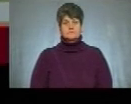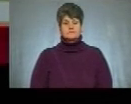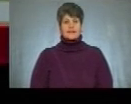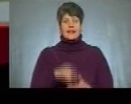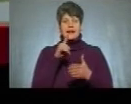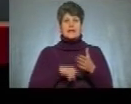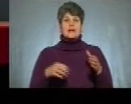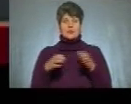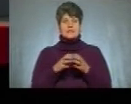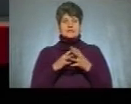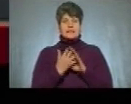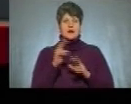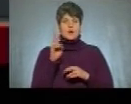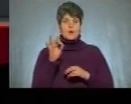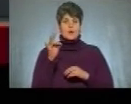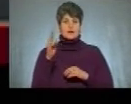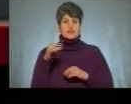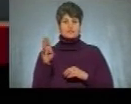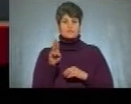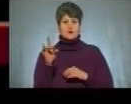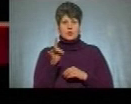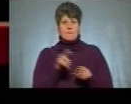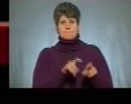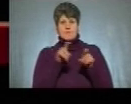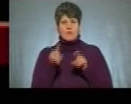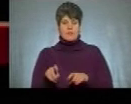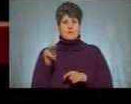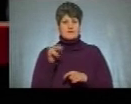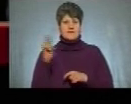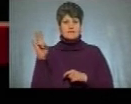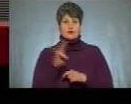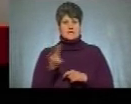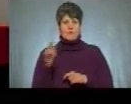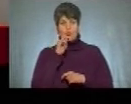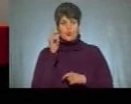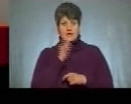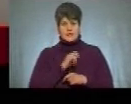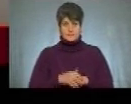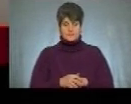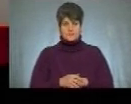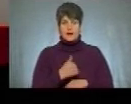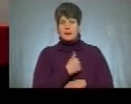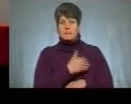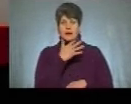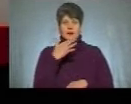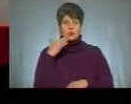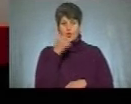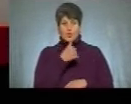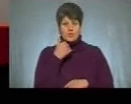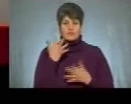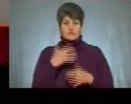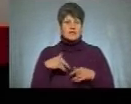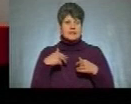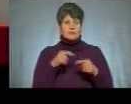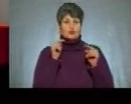Релігійна громада села Кордишів Шумського району переходить до Православної церкви України. Ми багато років вже йдемо до того,